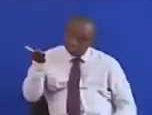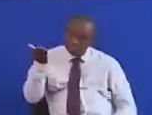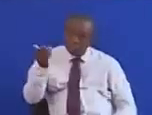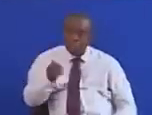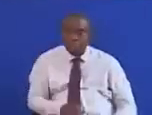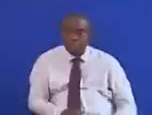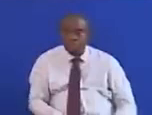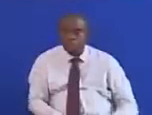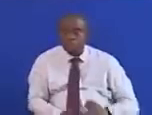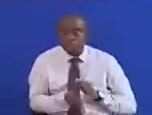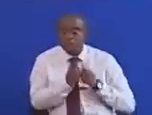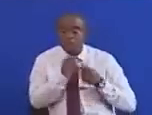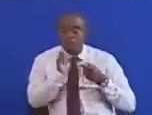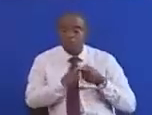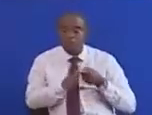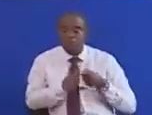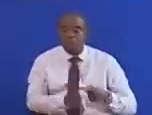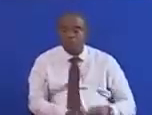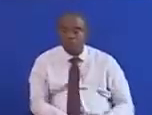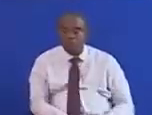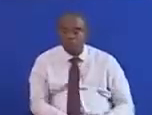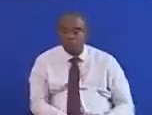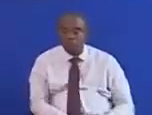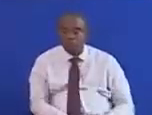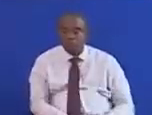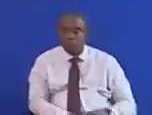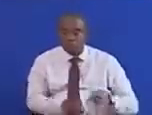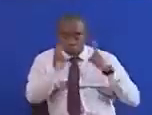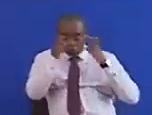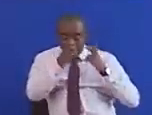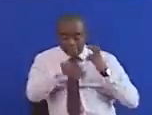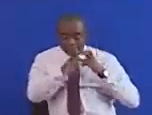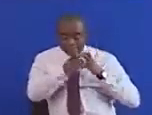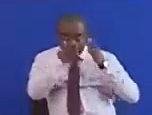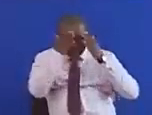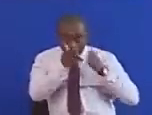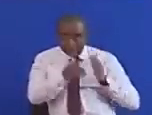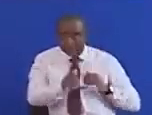la kwanza kwenye hoja imejikita kwenye elimu,